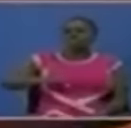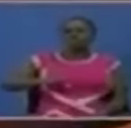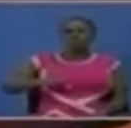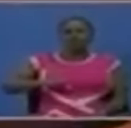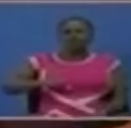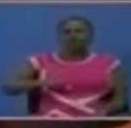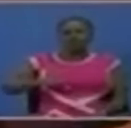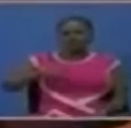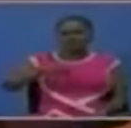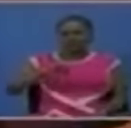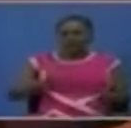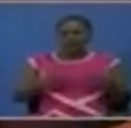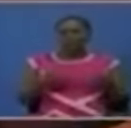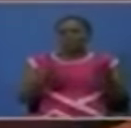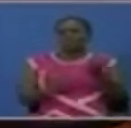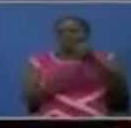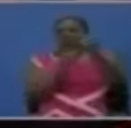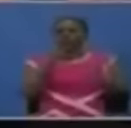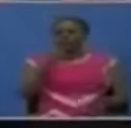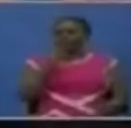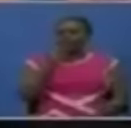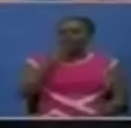opinion, say aye.